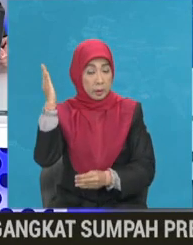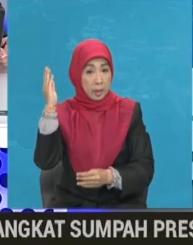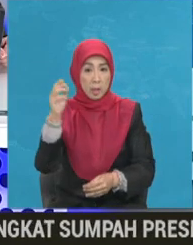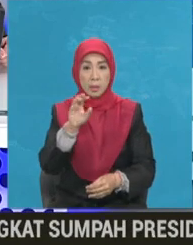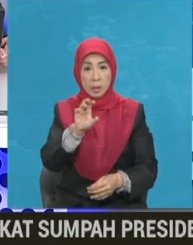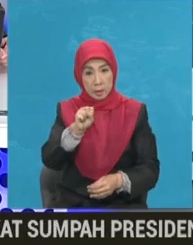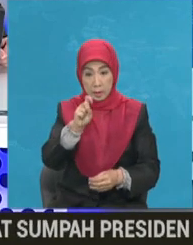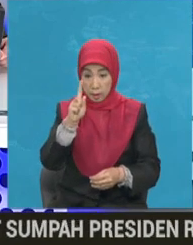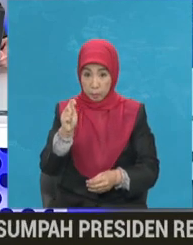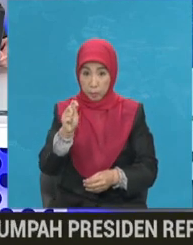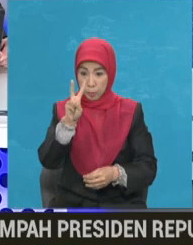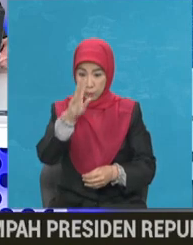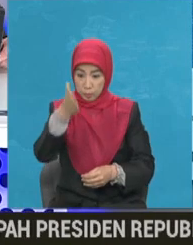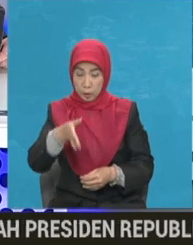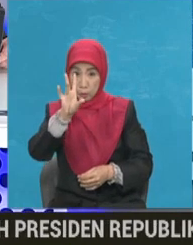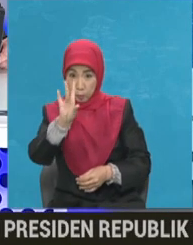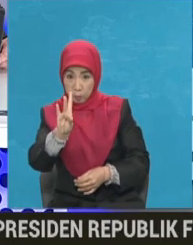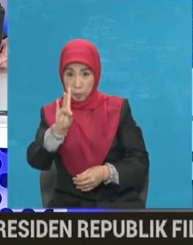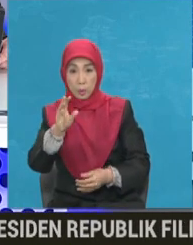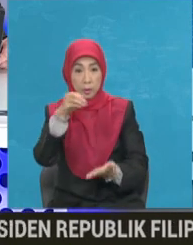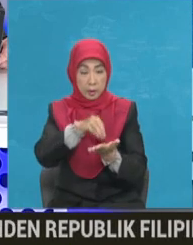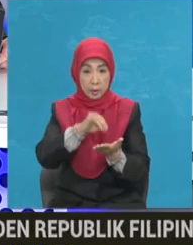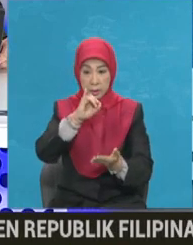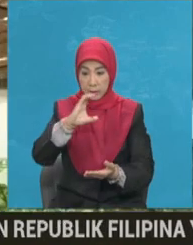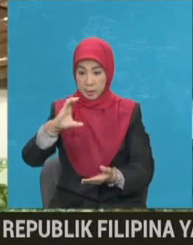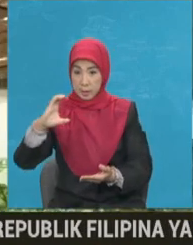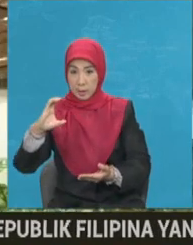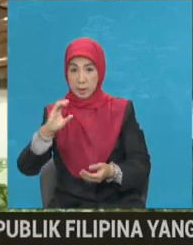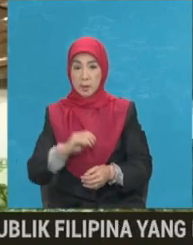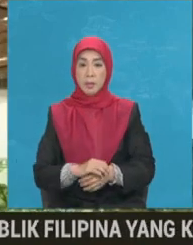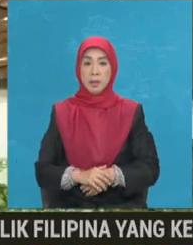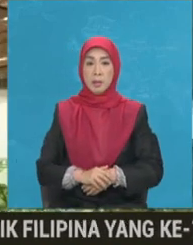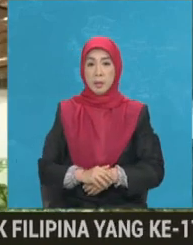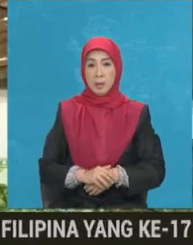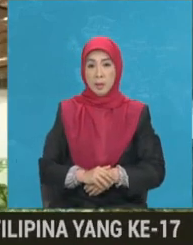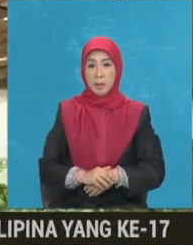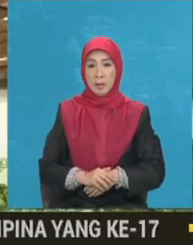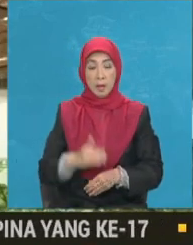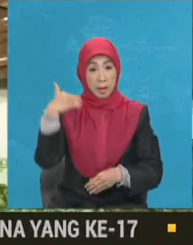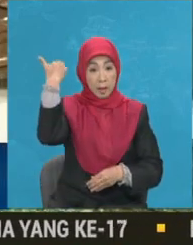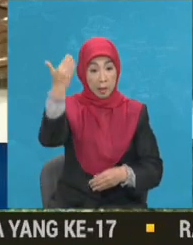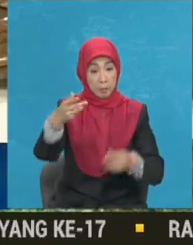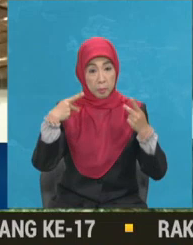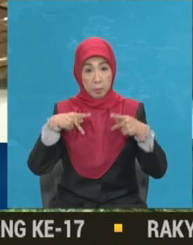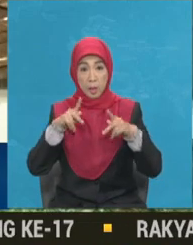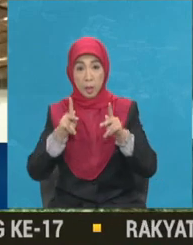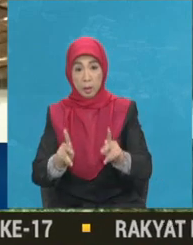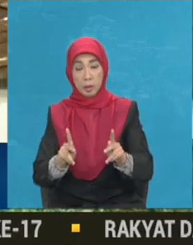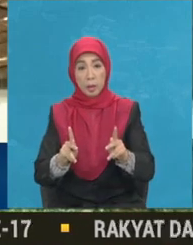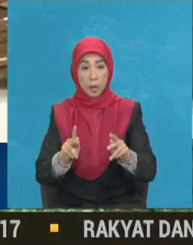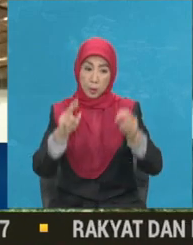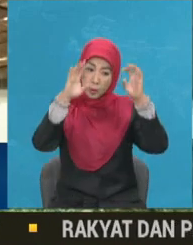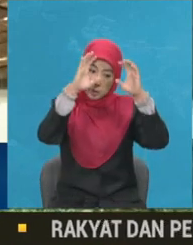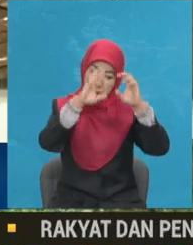dua julaidi pusat persidangan Tarra bangsa brakas Ia juga ama akan memberi peluang untuk para